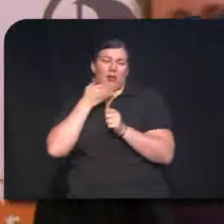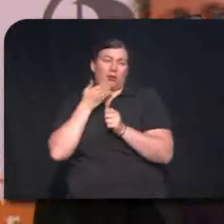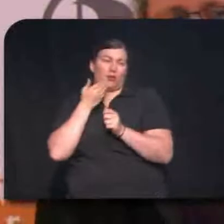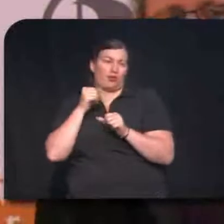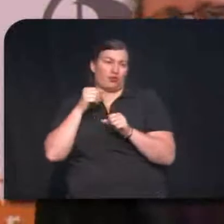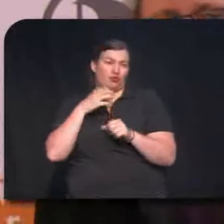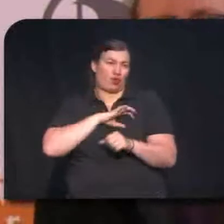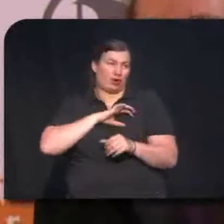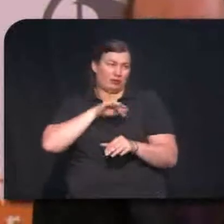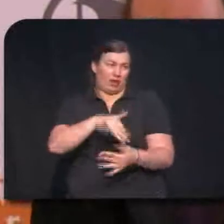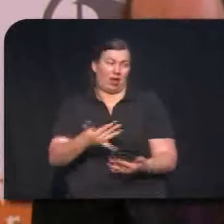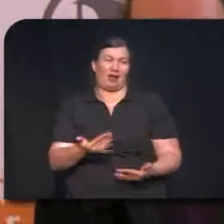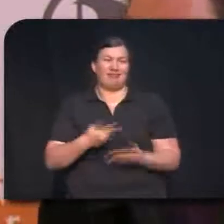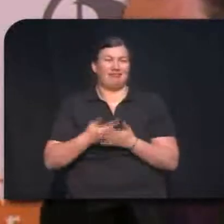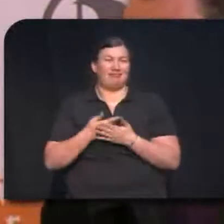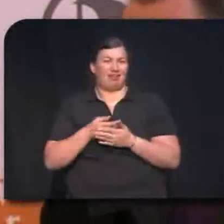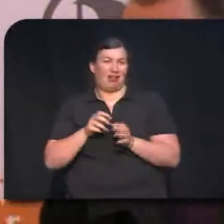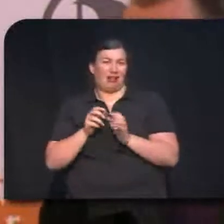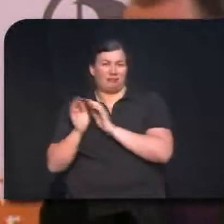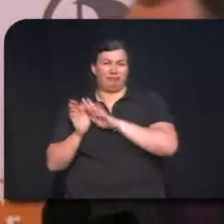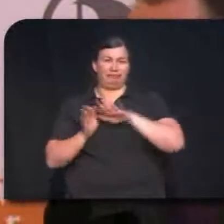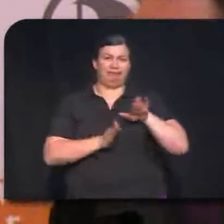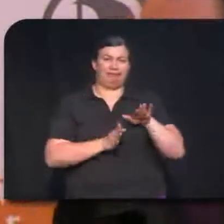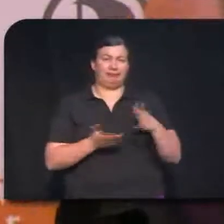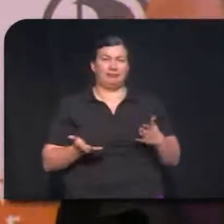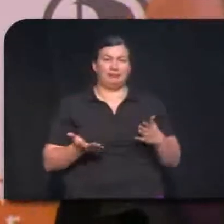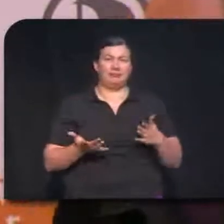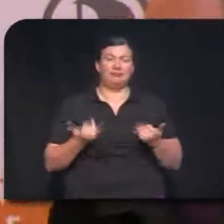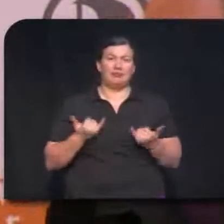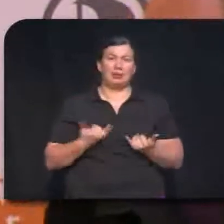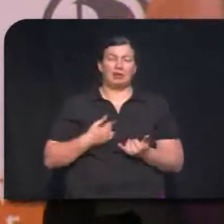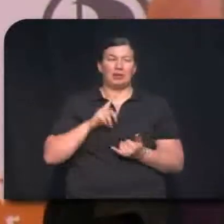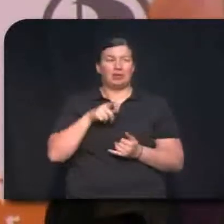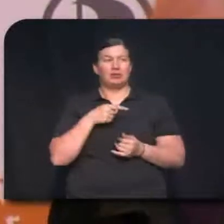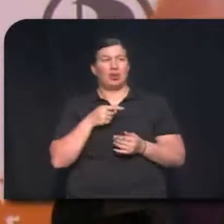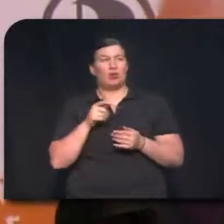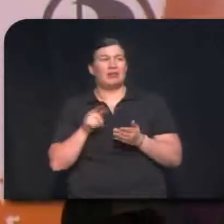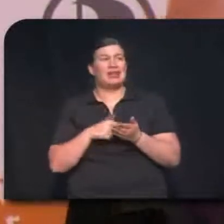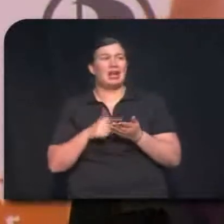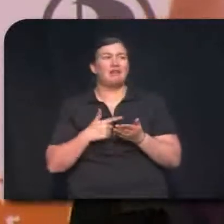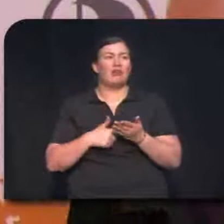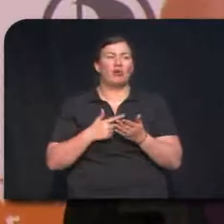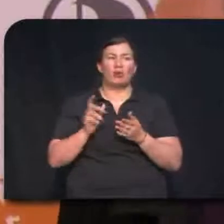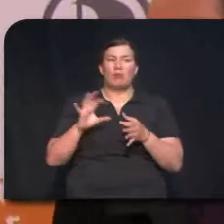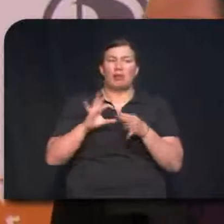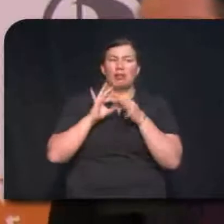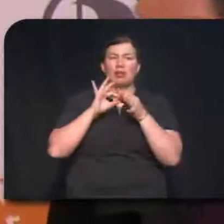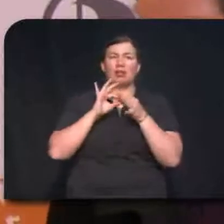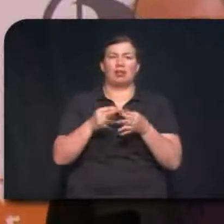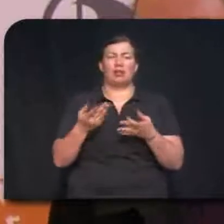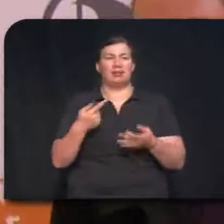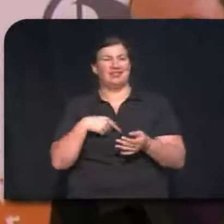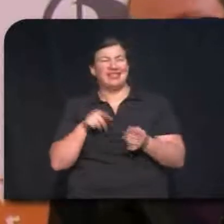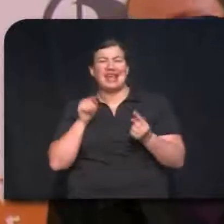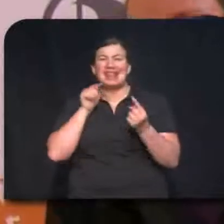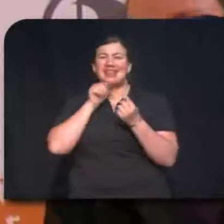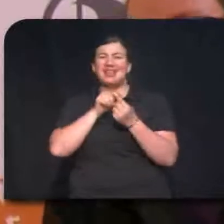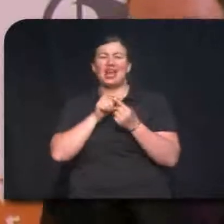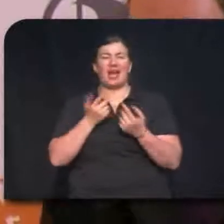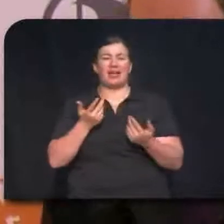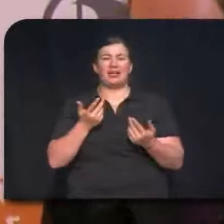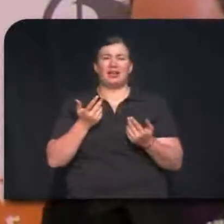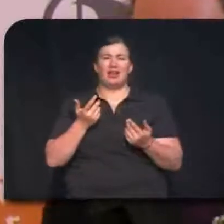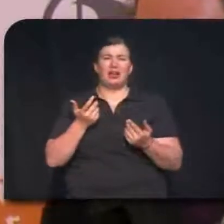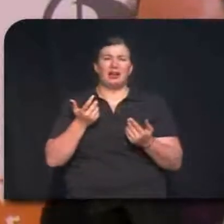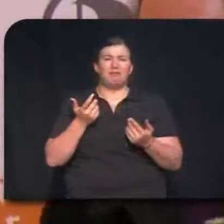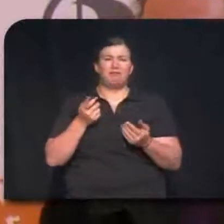deswegen wurde es ja nicht beachtet wir schreiben hier auch nur die Anforderungen an der Software rein nicht eine direkt eine Software so macht man das in der